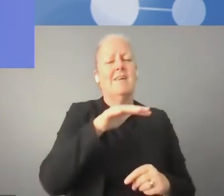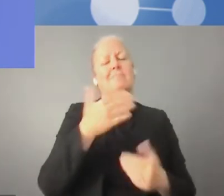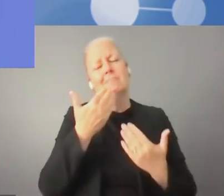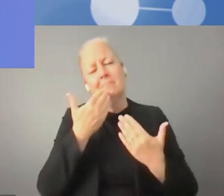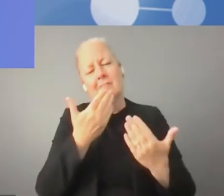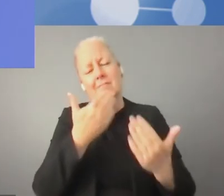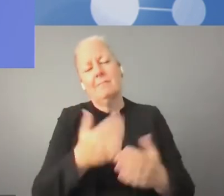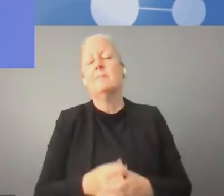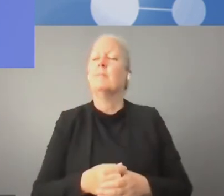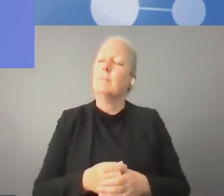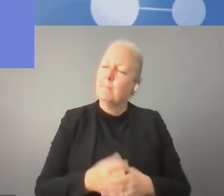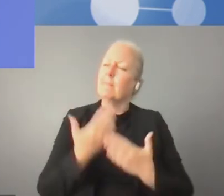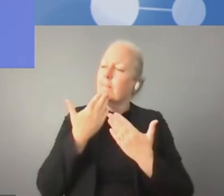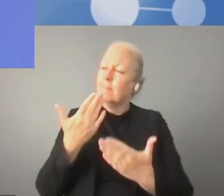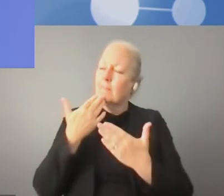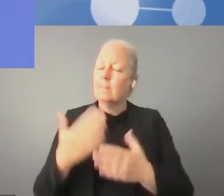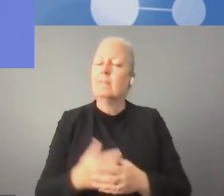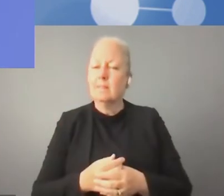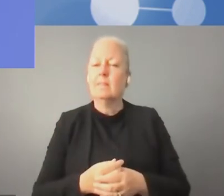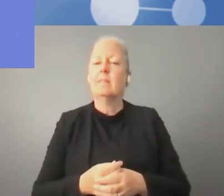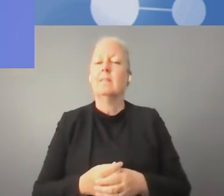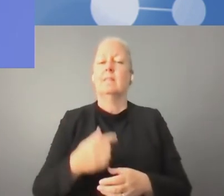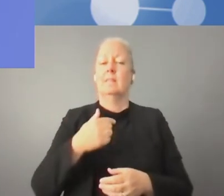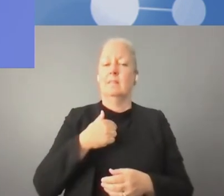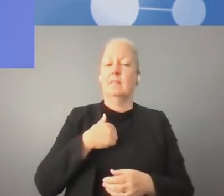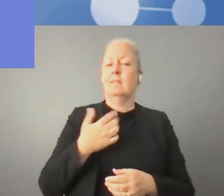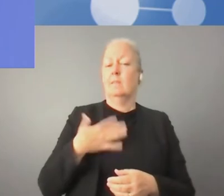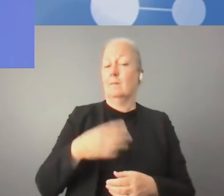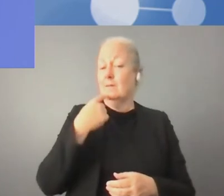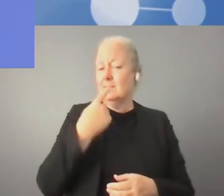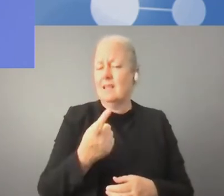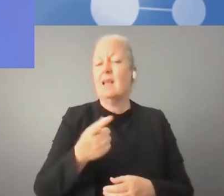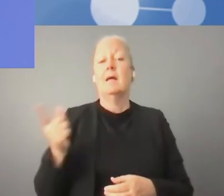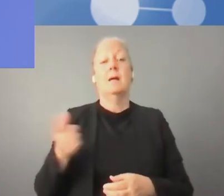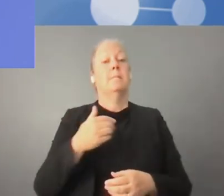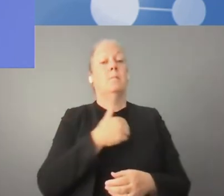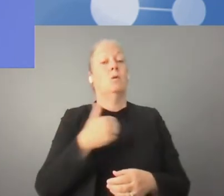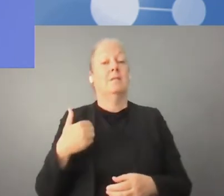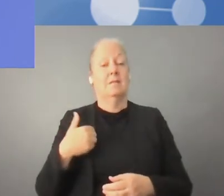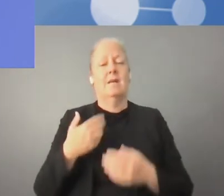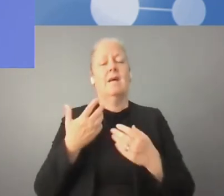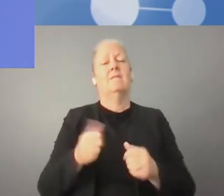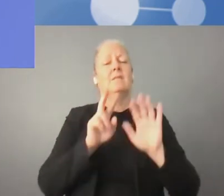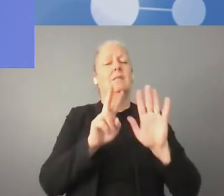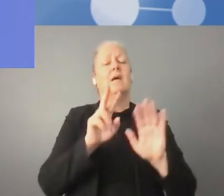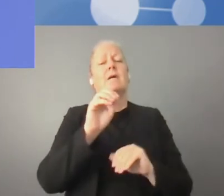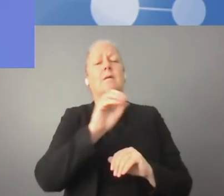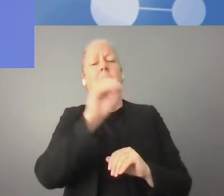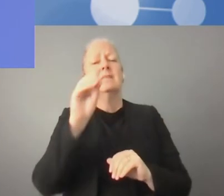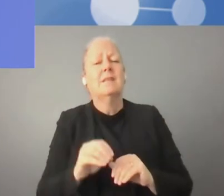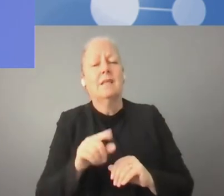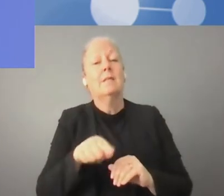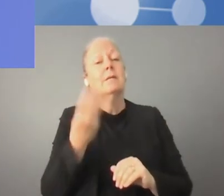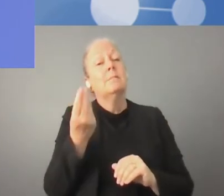更加积极的主动的推动在这方面的发展。非常感谢。在波兰70%